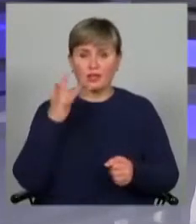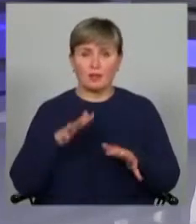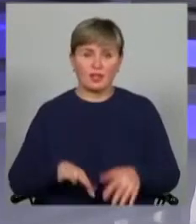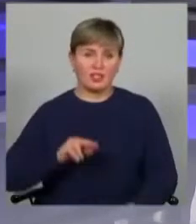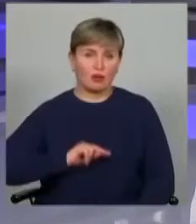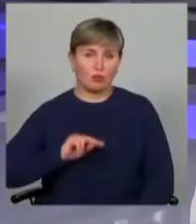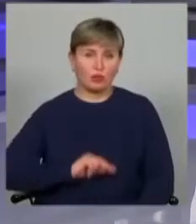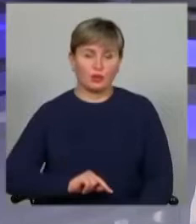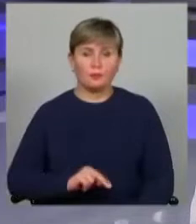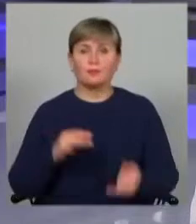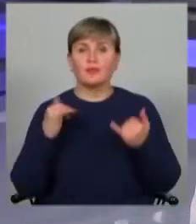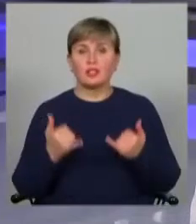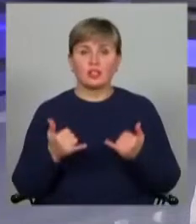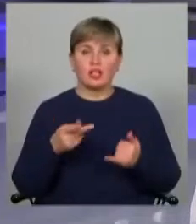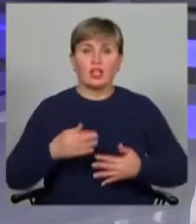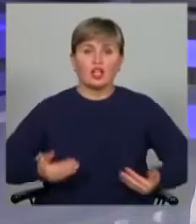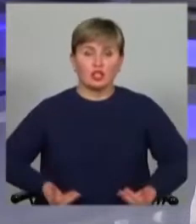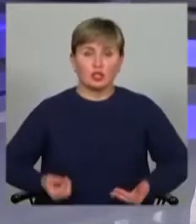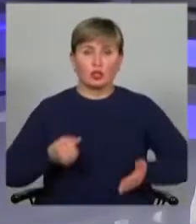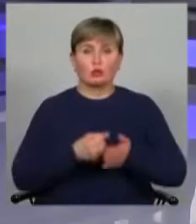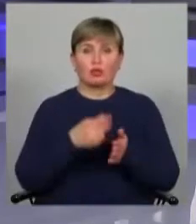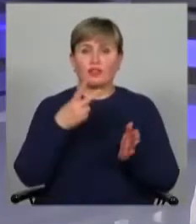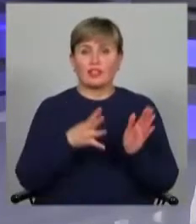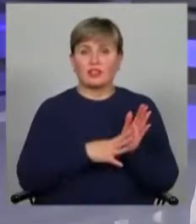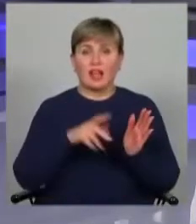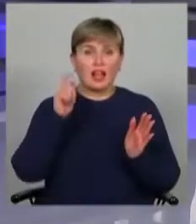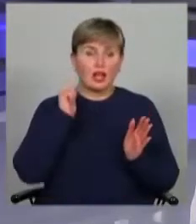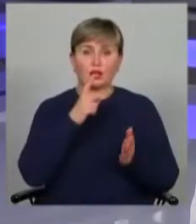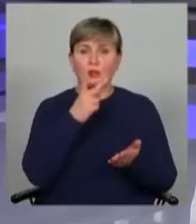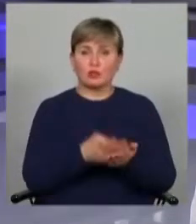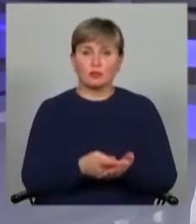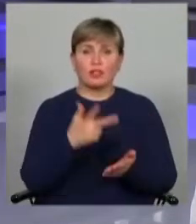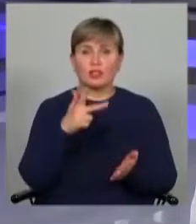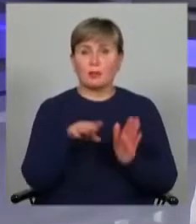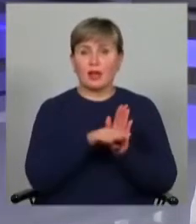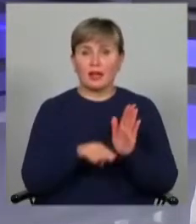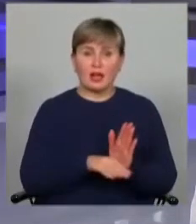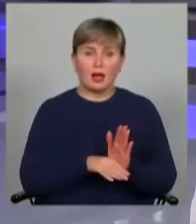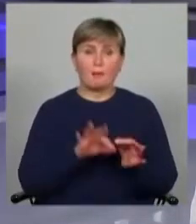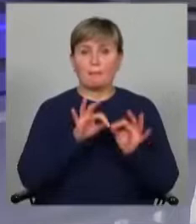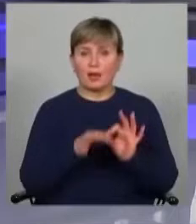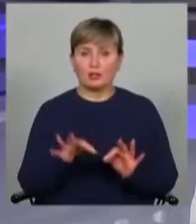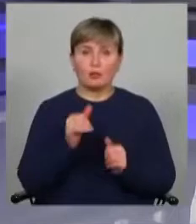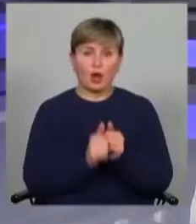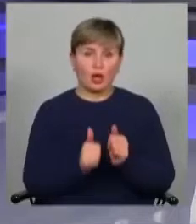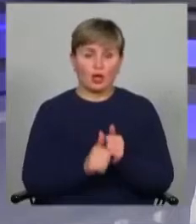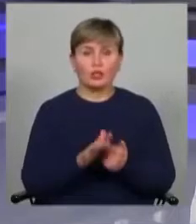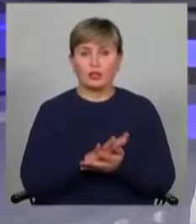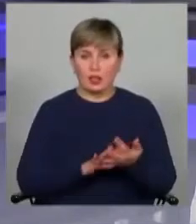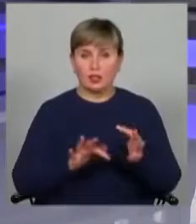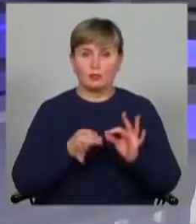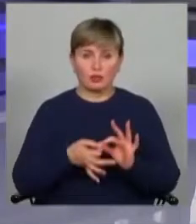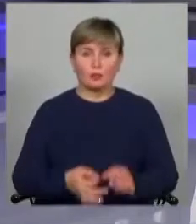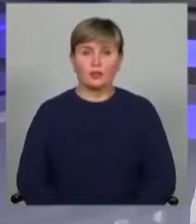место работы. Сейчас для жителей до 29 лет предусмотрены три программы. Подробнее о каждой из них расскажет